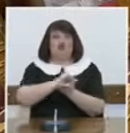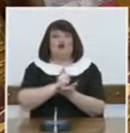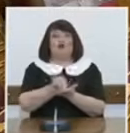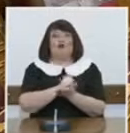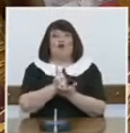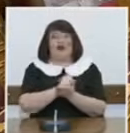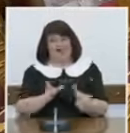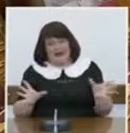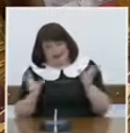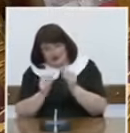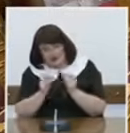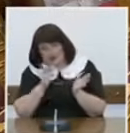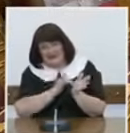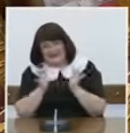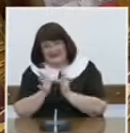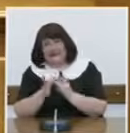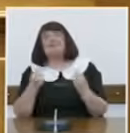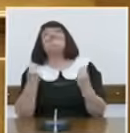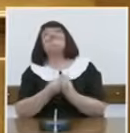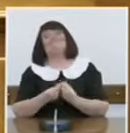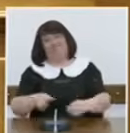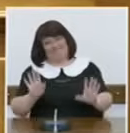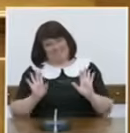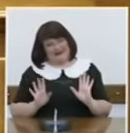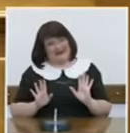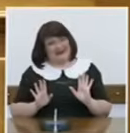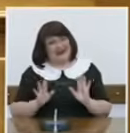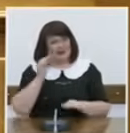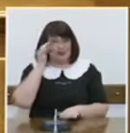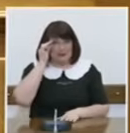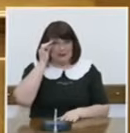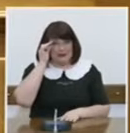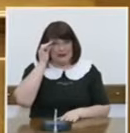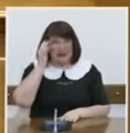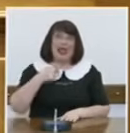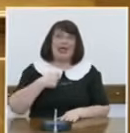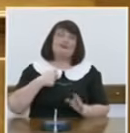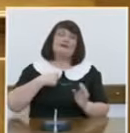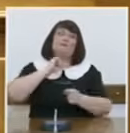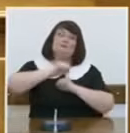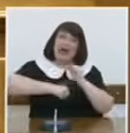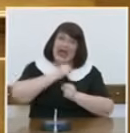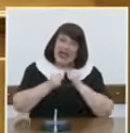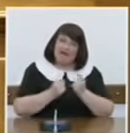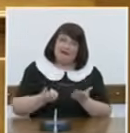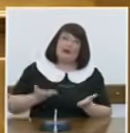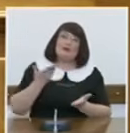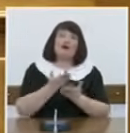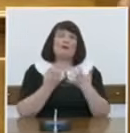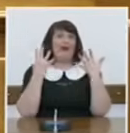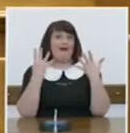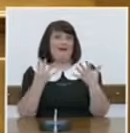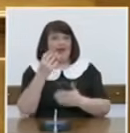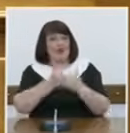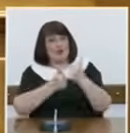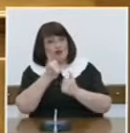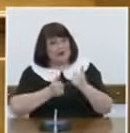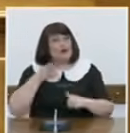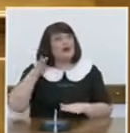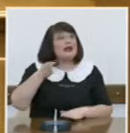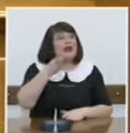μαζί. Δεν γίνεται, παιδιά. Γιατί αγωνιζόμαστε εμείς? Εμείς προτείνουμε και λέμε σε 9 Ιουνίου να πάνε στις κάλπες οι Έλληνες και να